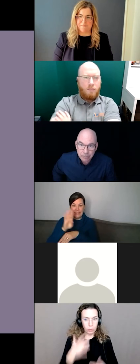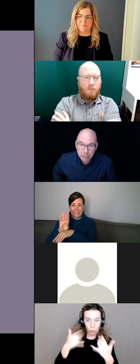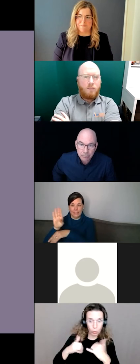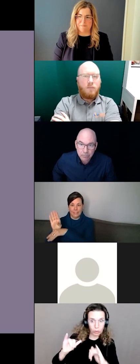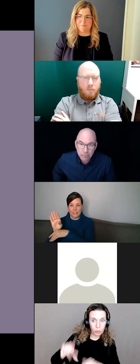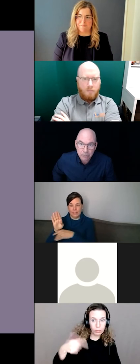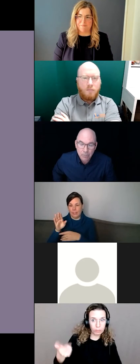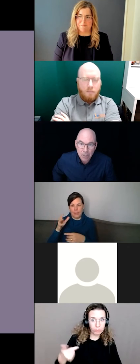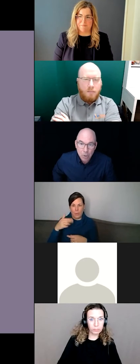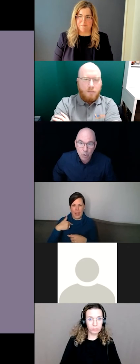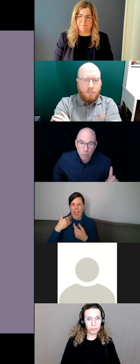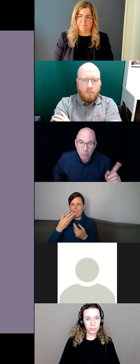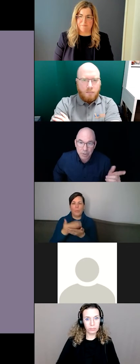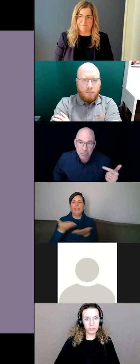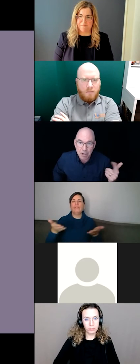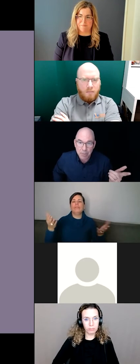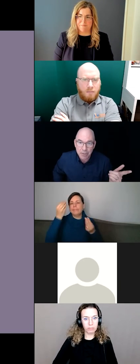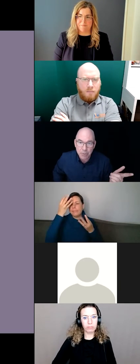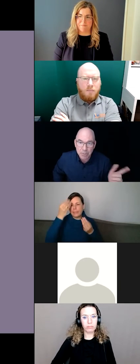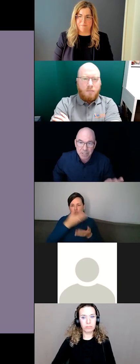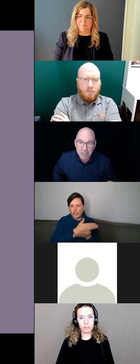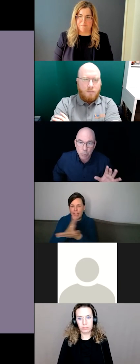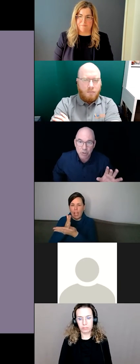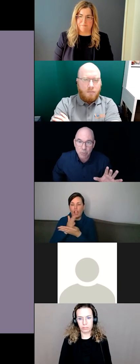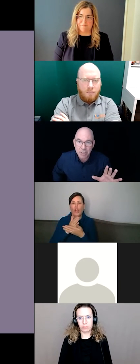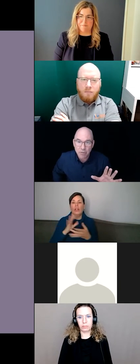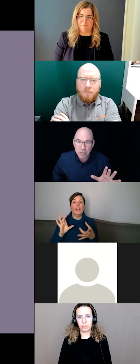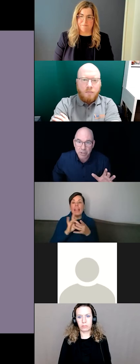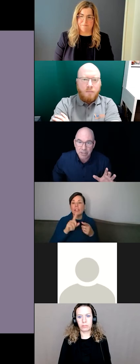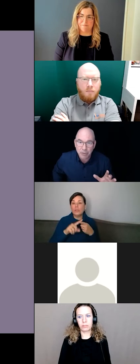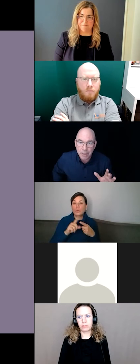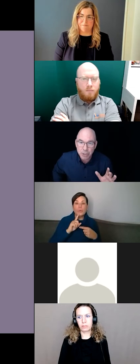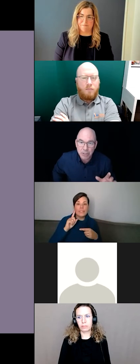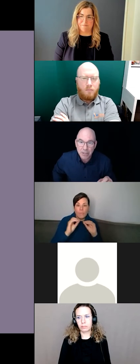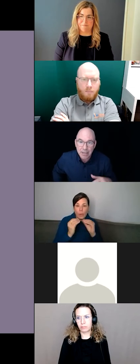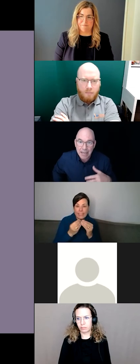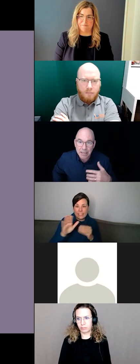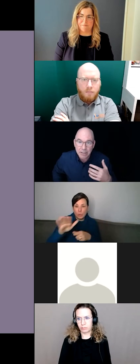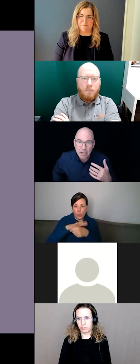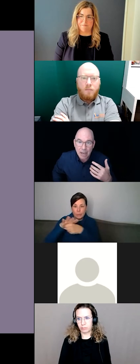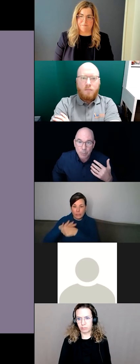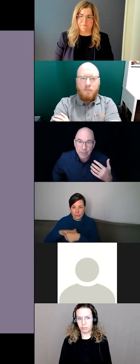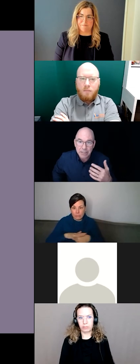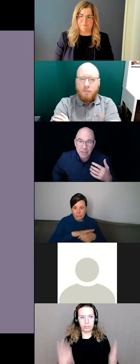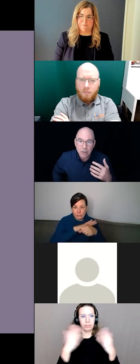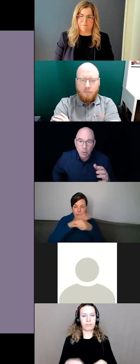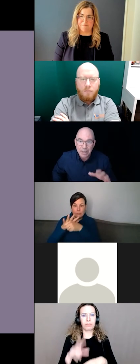Well, when you think about our three businesses, we're really focused on Bon, quand nous pensons à nos trois commerces, la